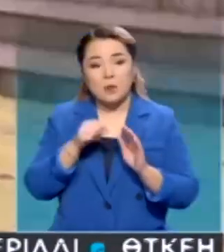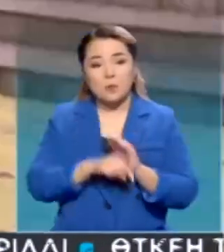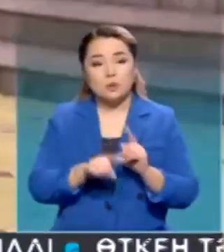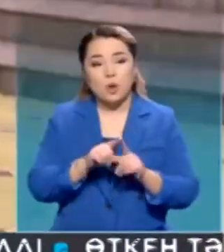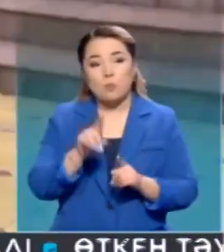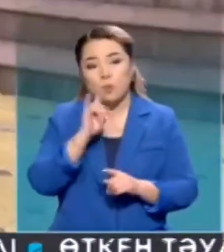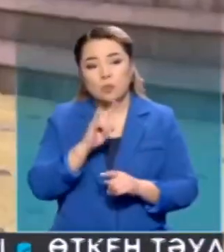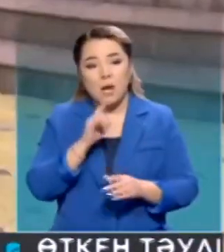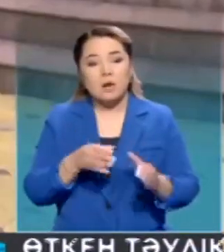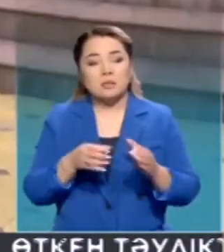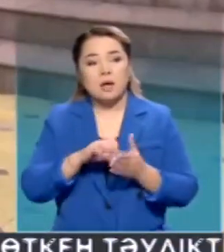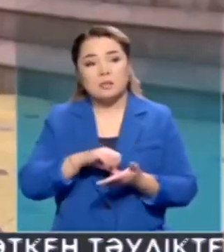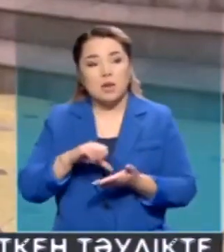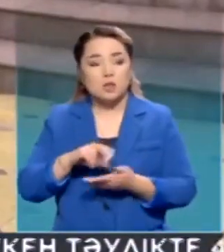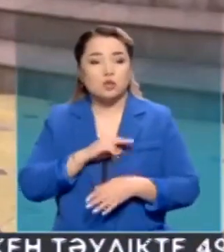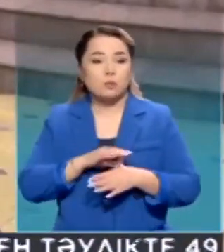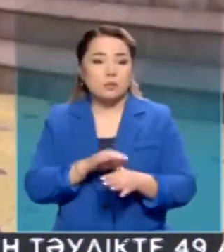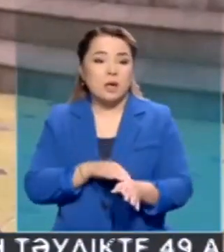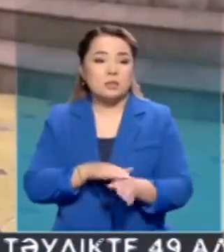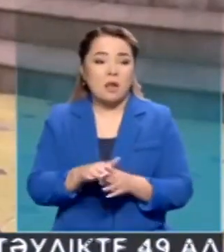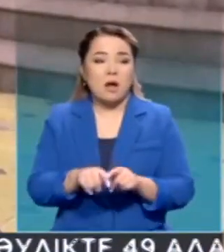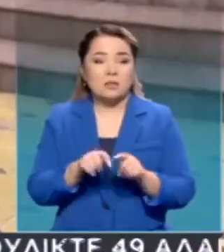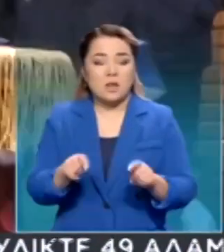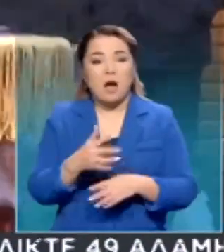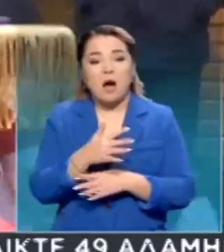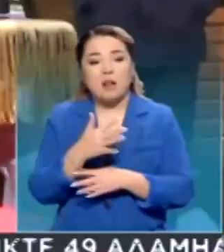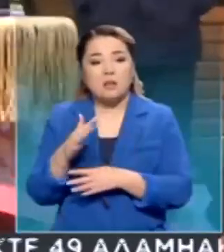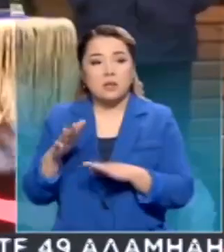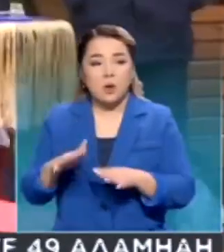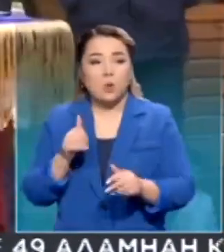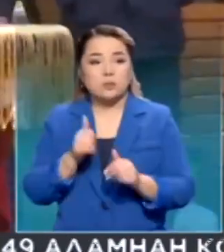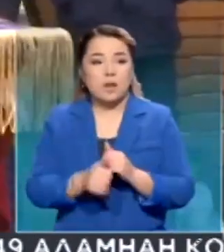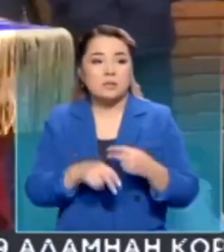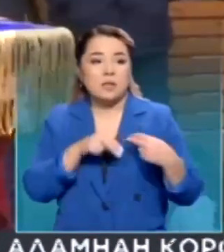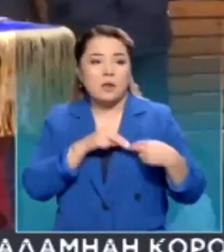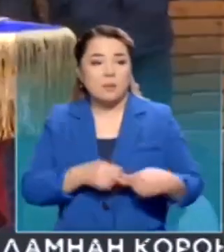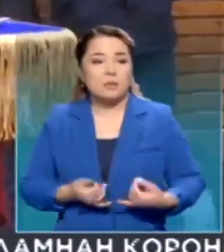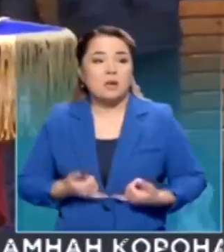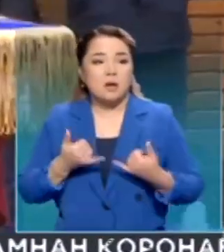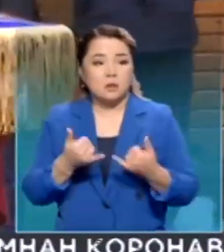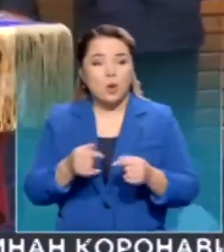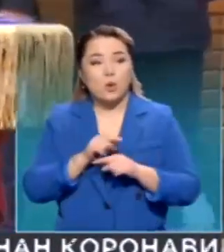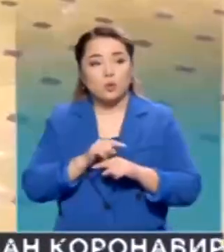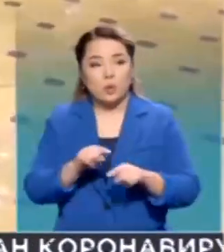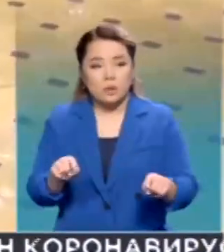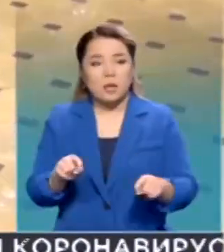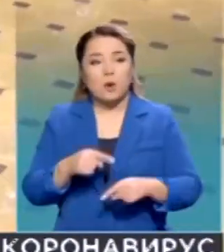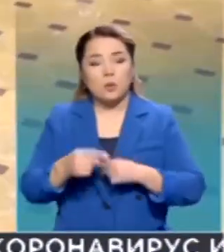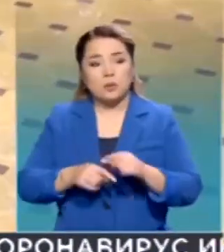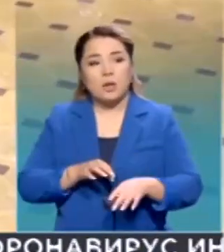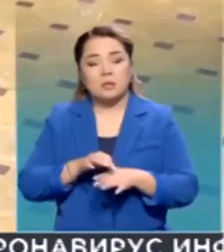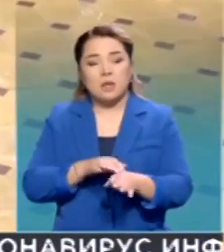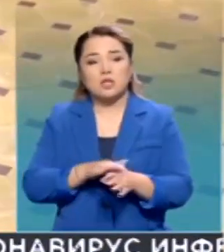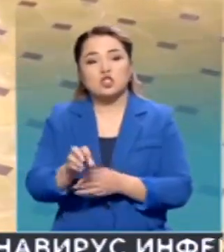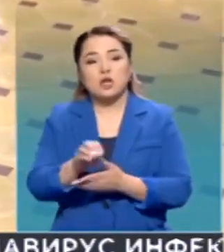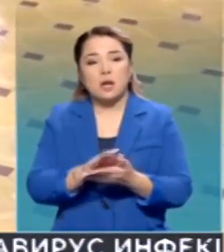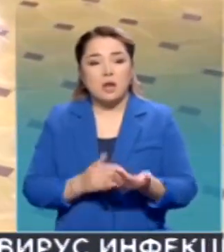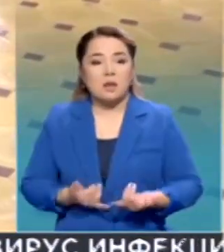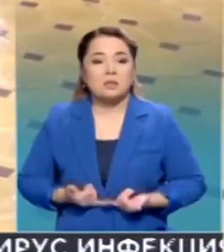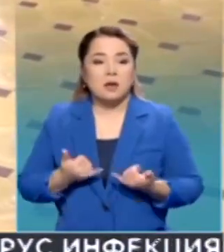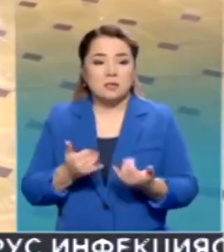майталман мұнайшылардың маңдай тері жатыр. Ашылған аллея сол озат еңбеккерлердің еренісін ұлықтап, өткені мен бүгінін жалғап тұр.